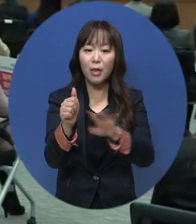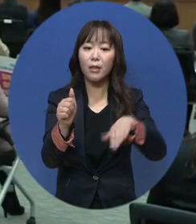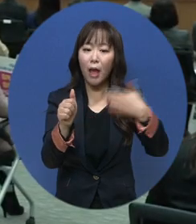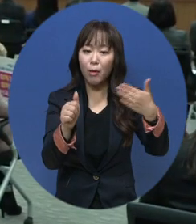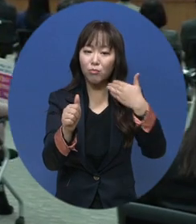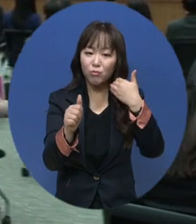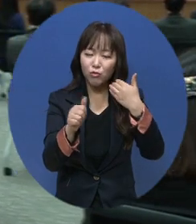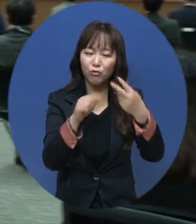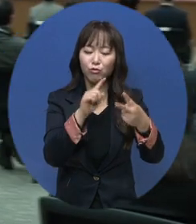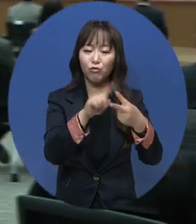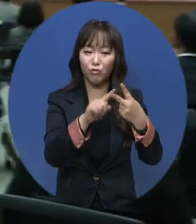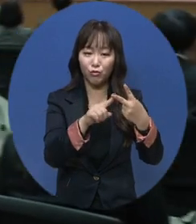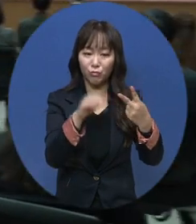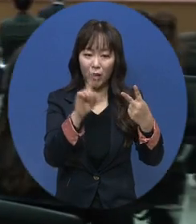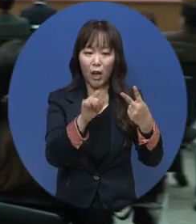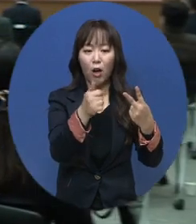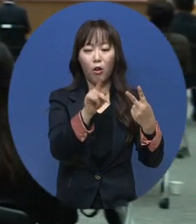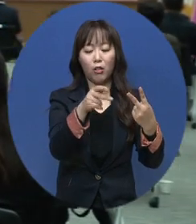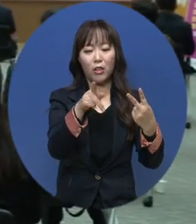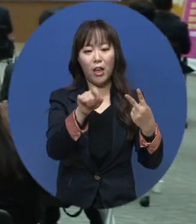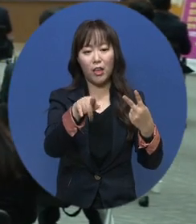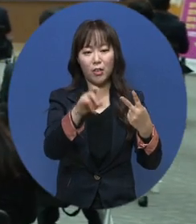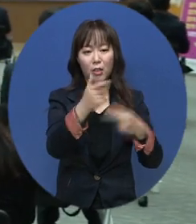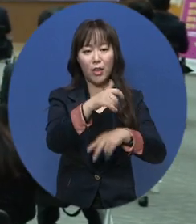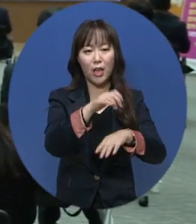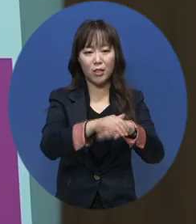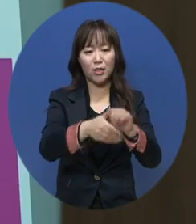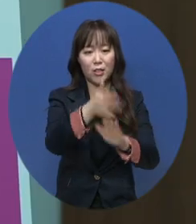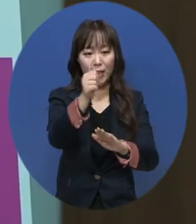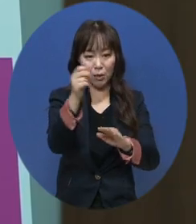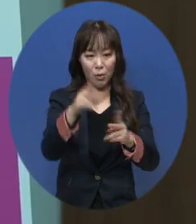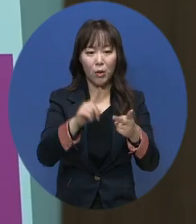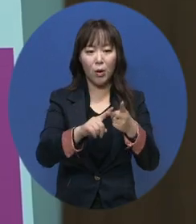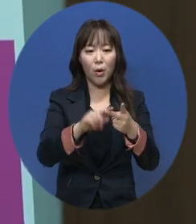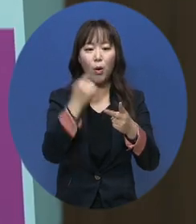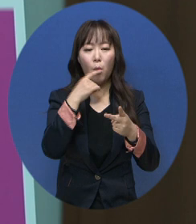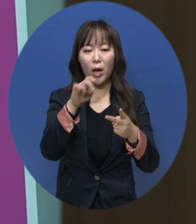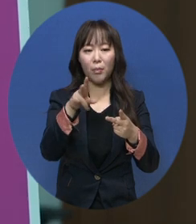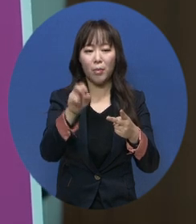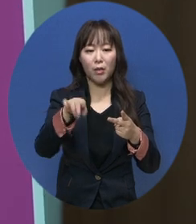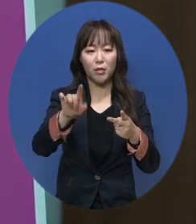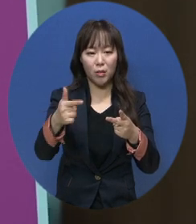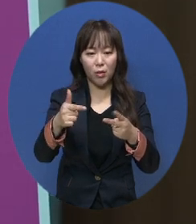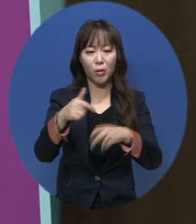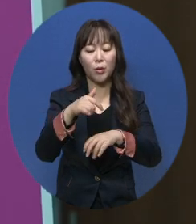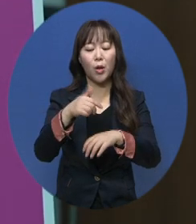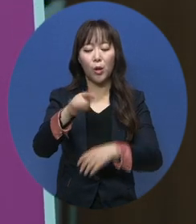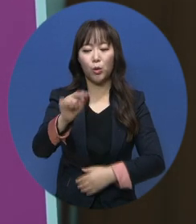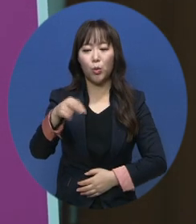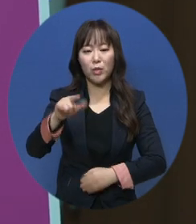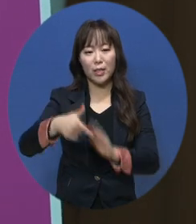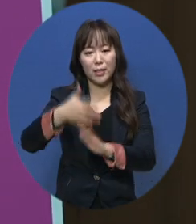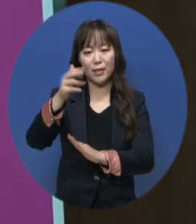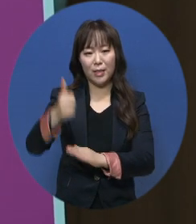다음 챌린지 참여자로 허태정 대전광역시장과 황명선 논산시장을